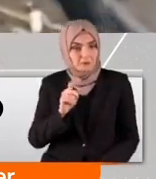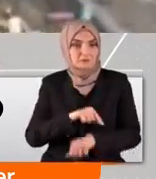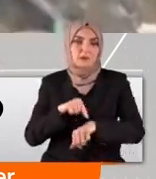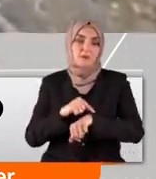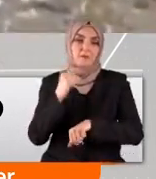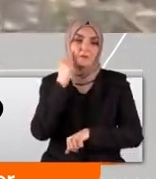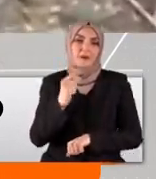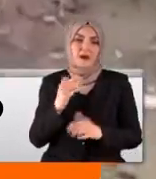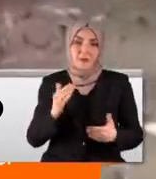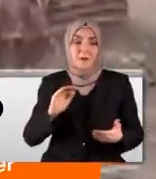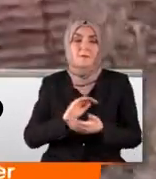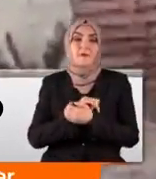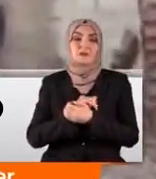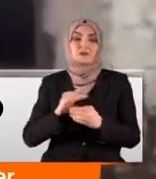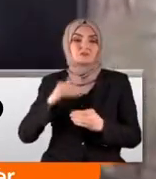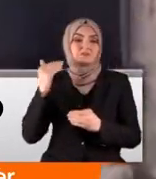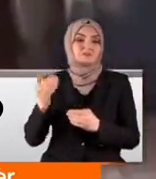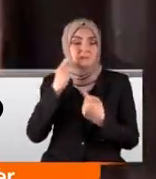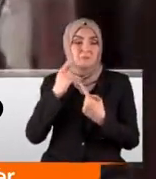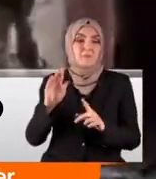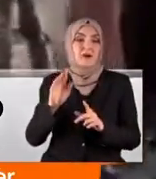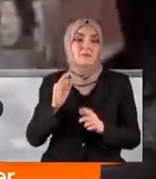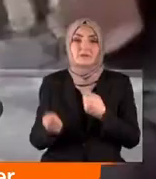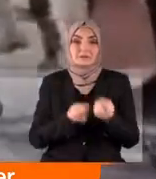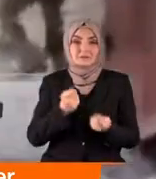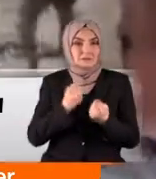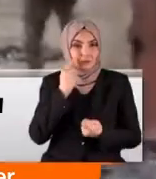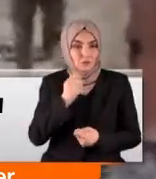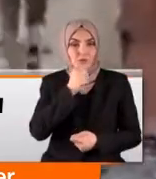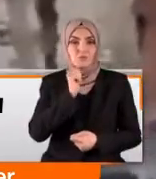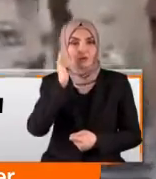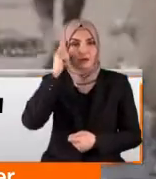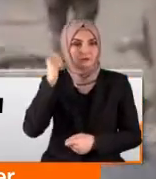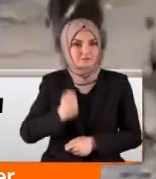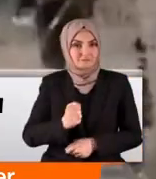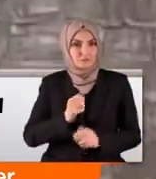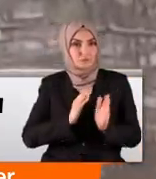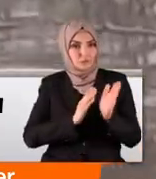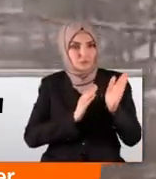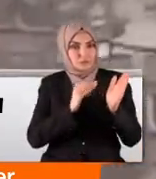her ihtimalde Ukraynalıların direnişi uzun vadede Rusya hakimiyetini güçleştirecek.